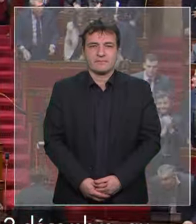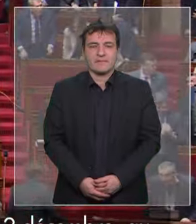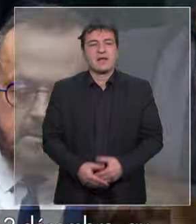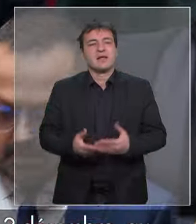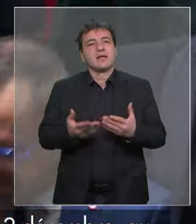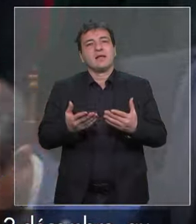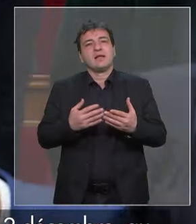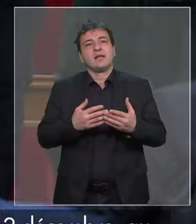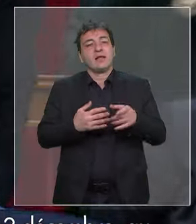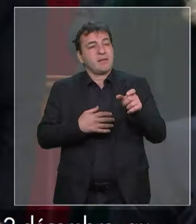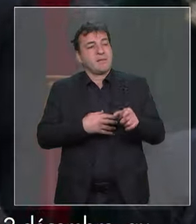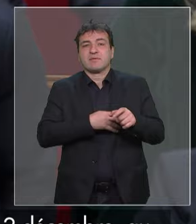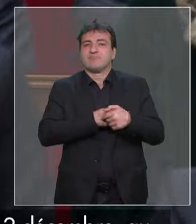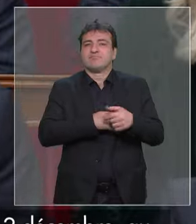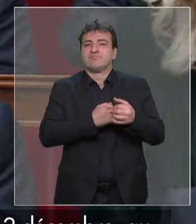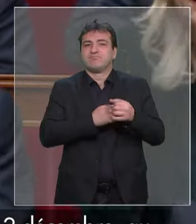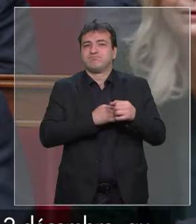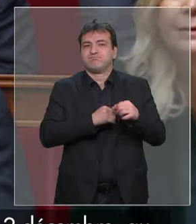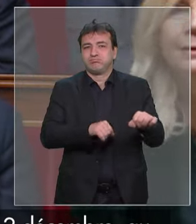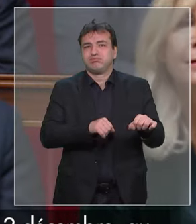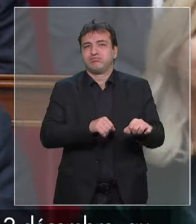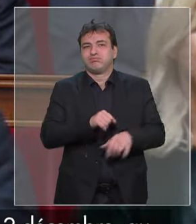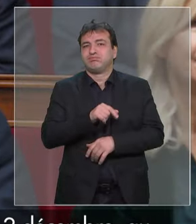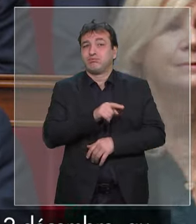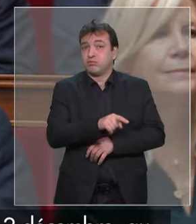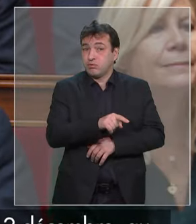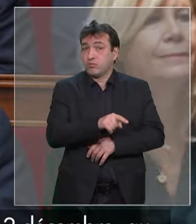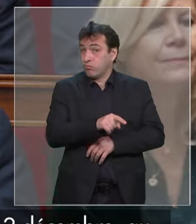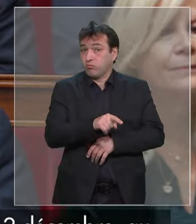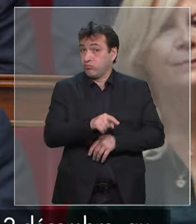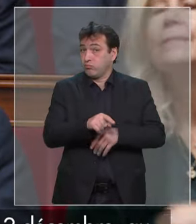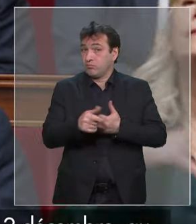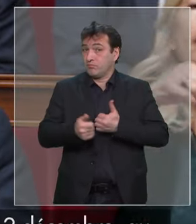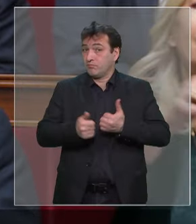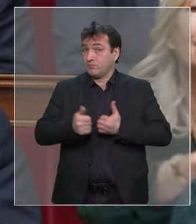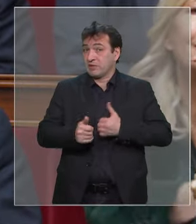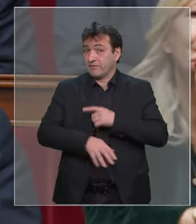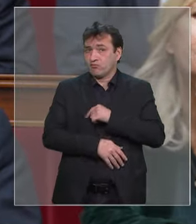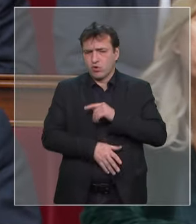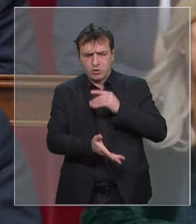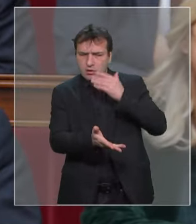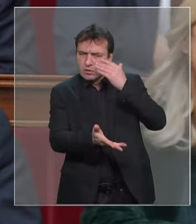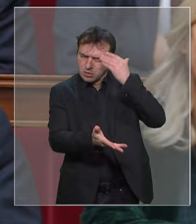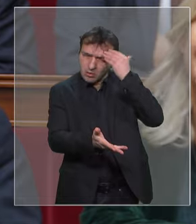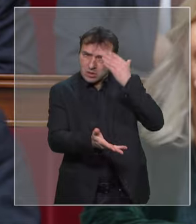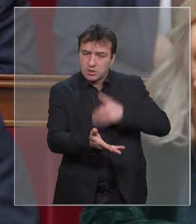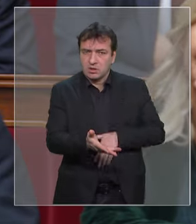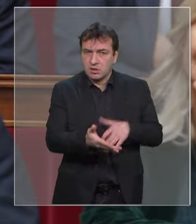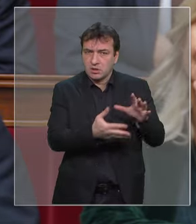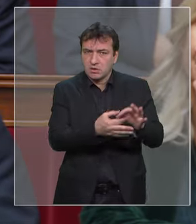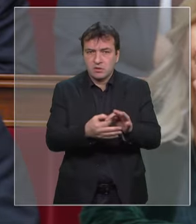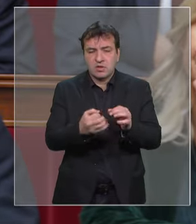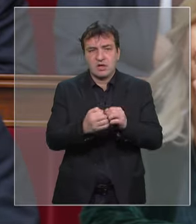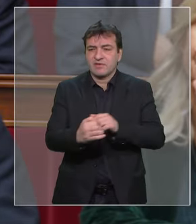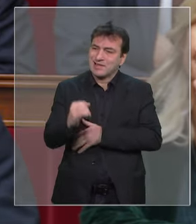Comme le terroriste d'Hamas, l'auteur de cet attentat était parfaitement connu par les services de police. En lien avec les assassins du